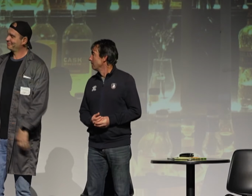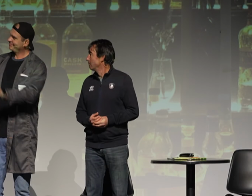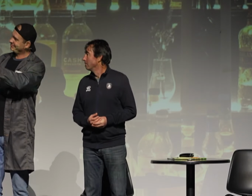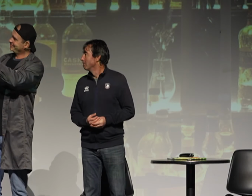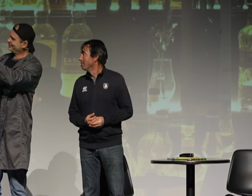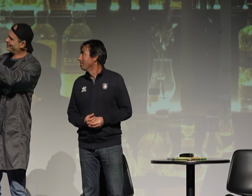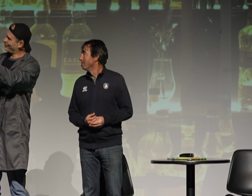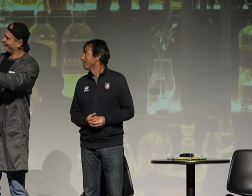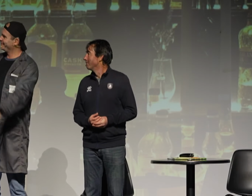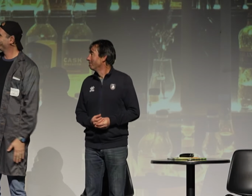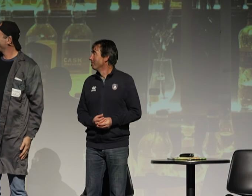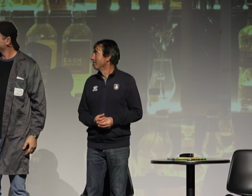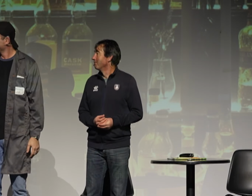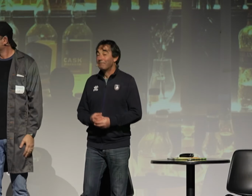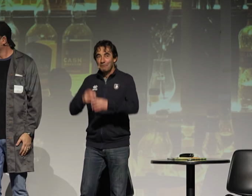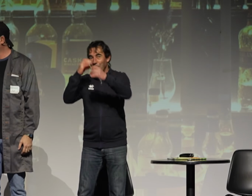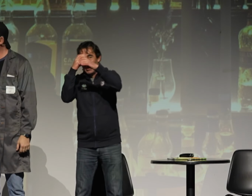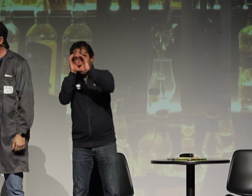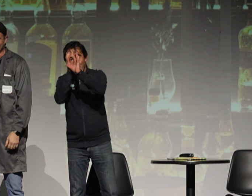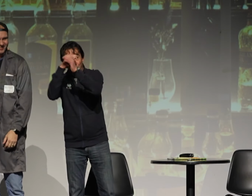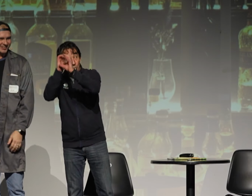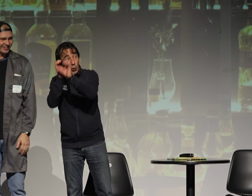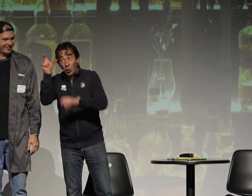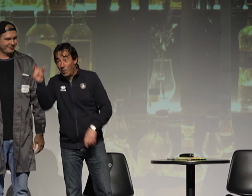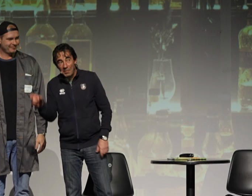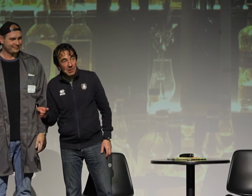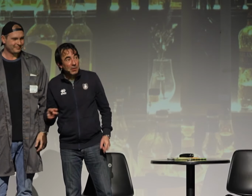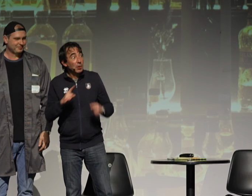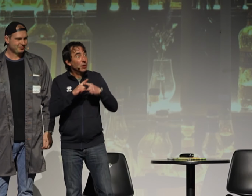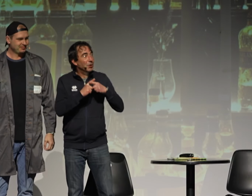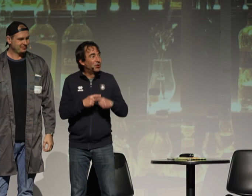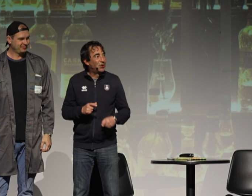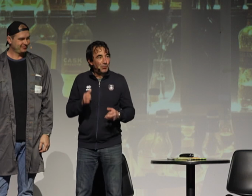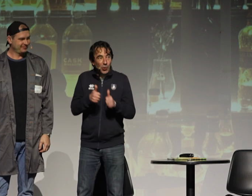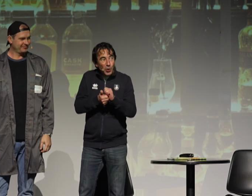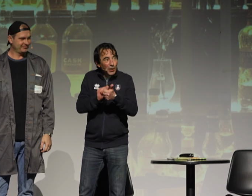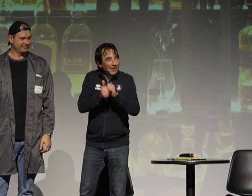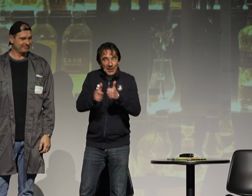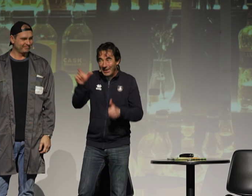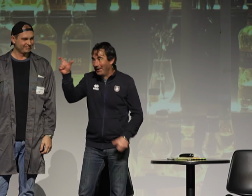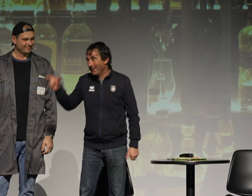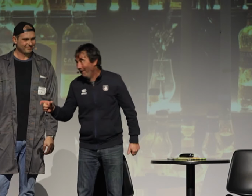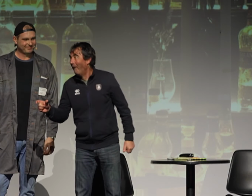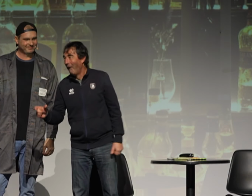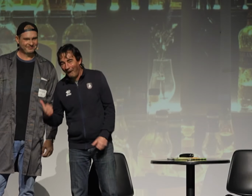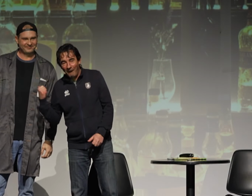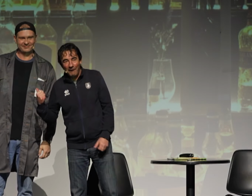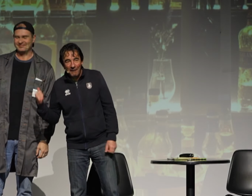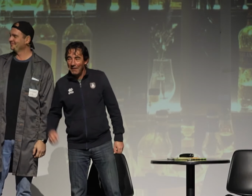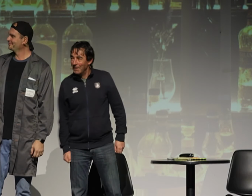dostorjalec. Žilja. Astronom in športnik.